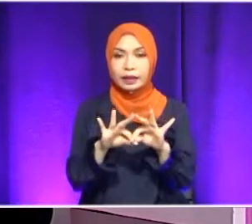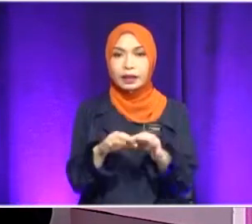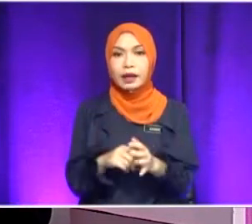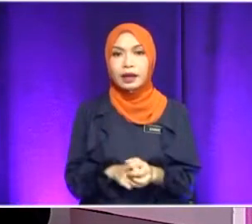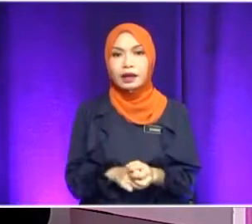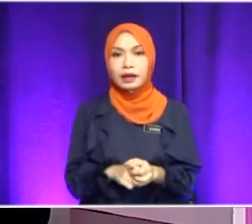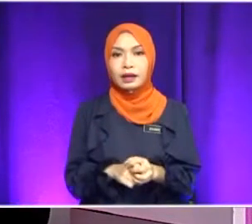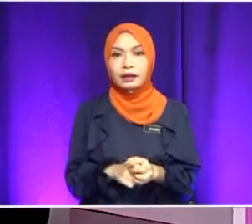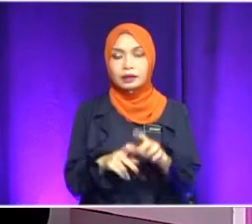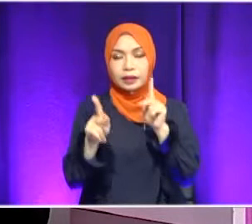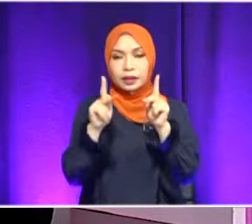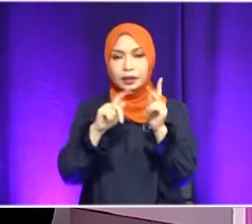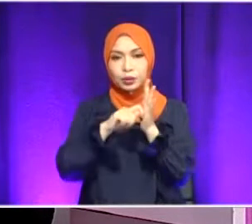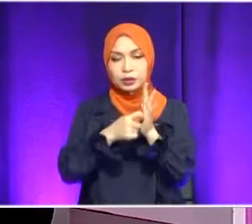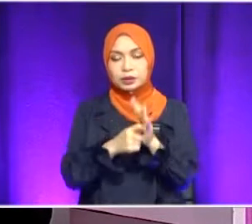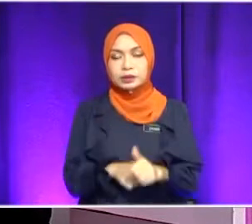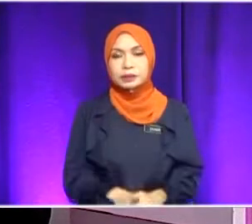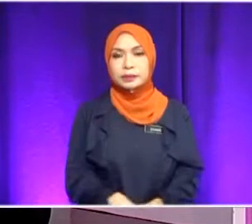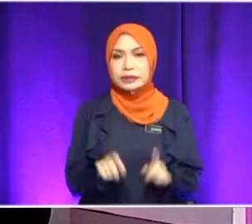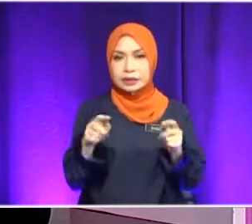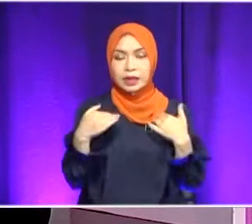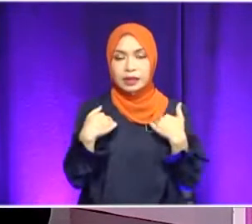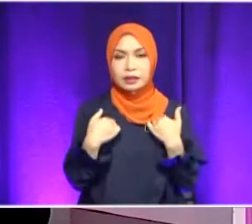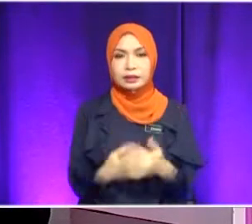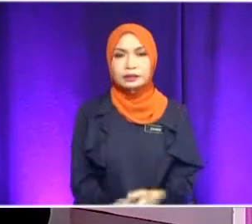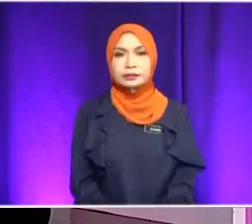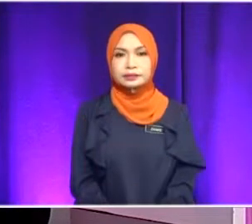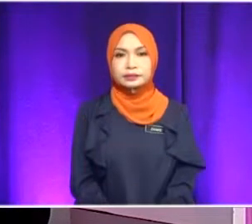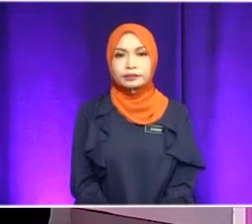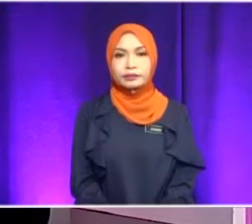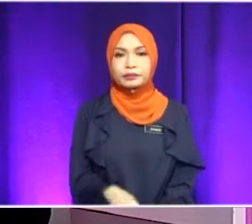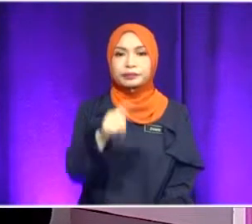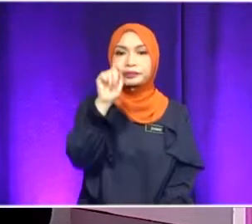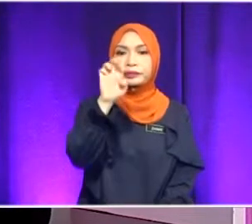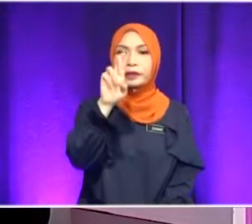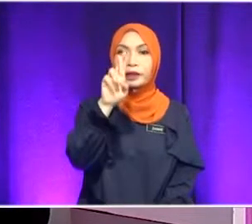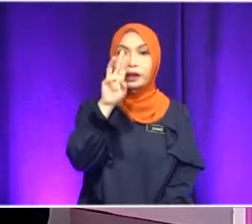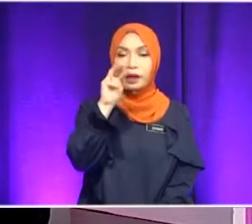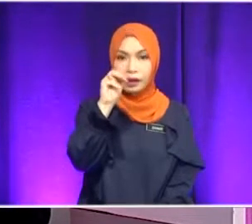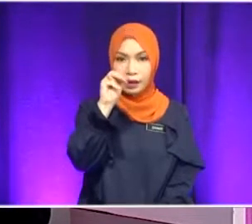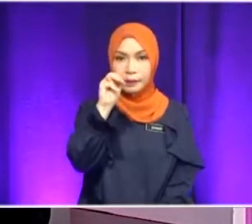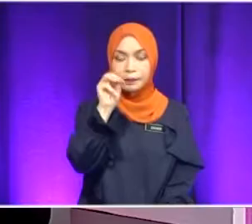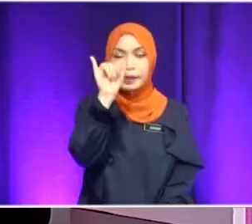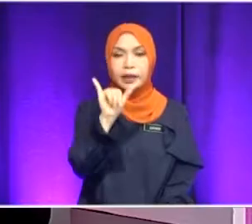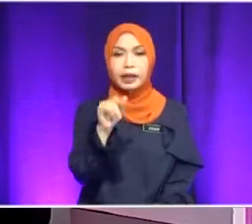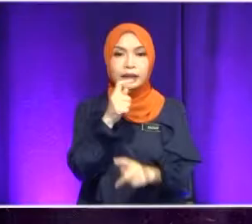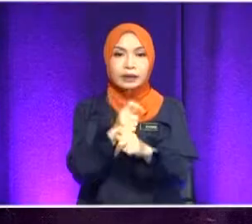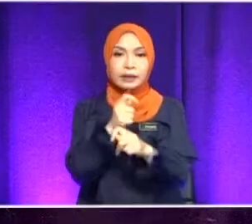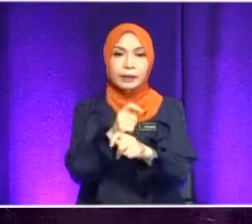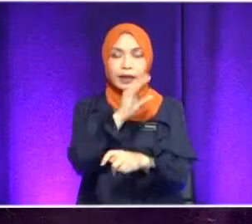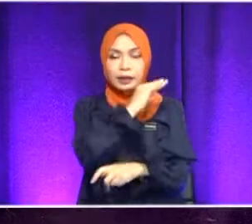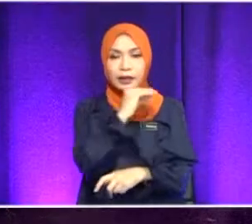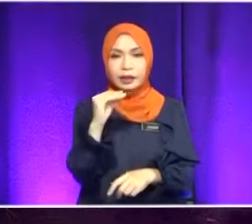fakta khusus dalam susu babale gini murid-murid perlu menggunakan termahal-termahal atau mau perkataan-perkataan yang tepat dan spesifik